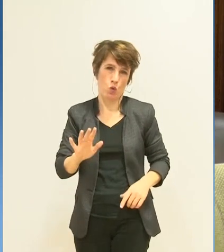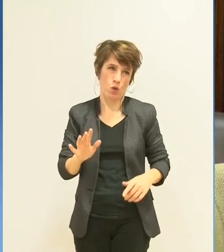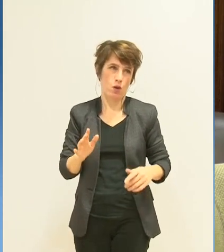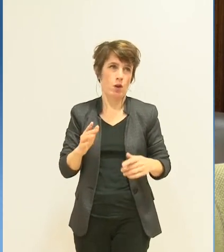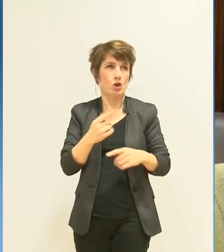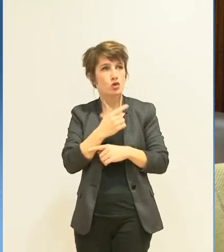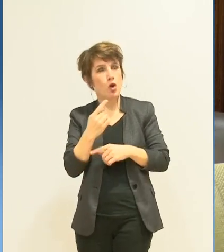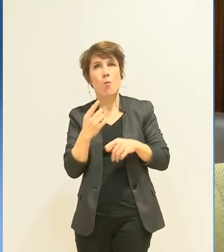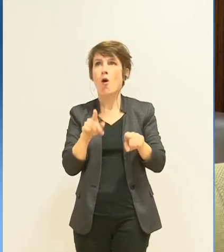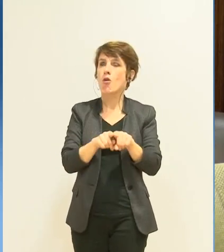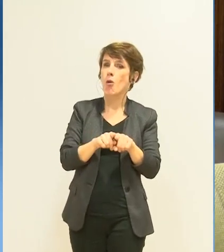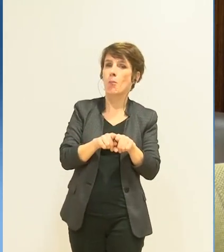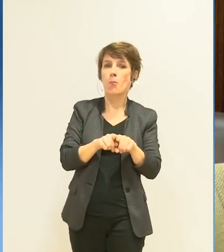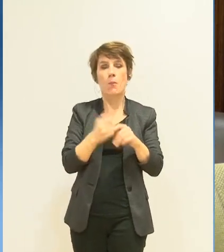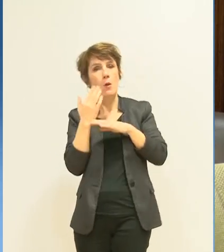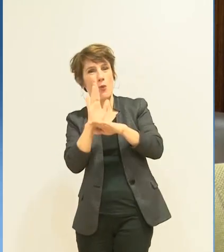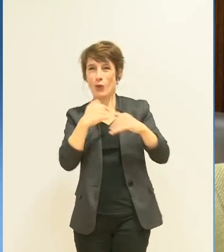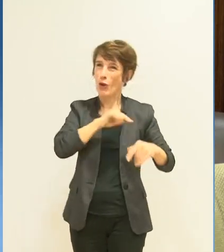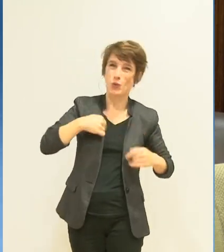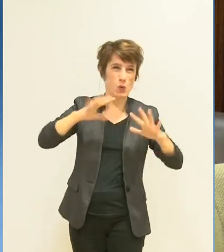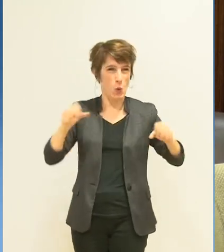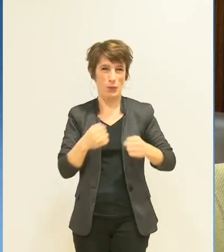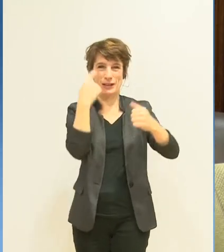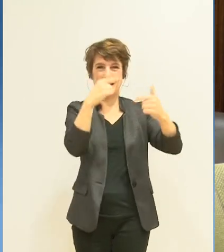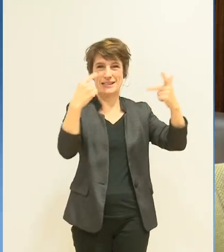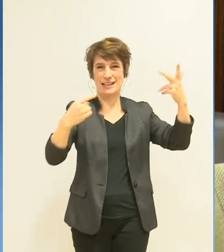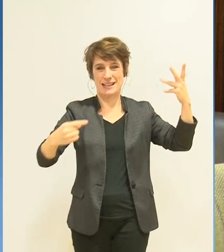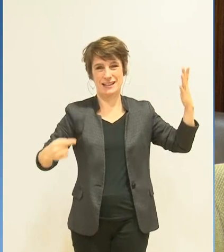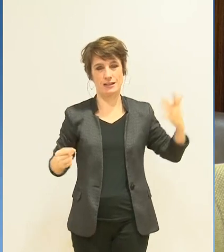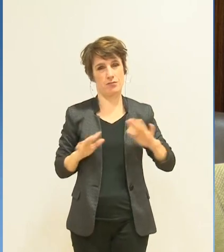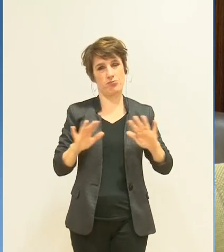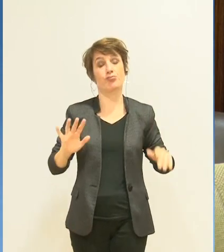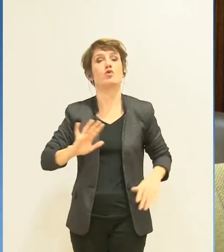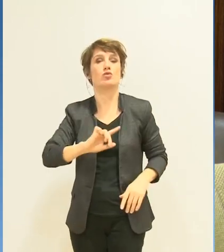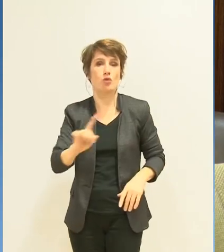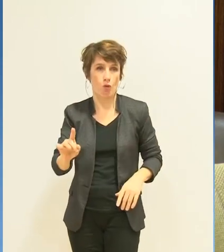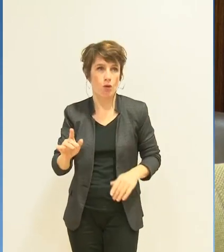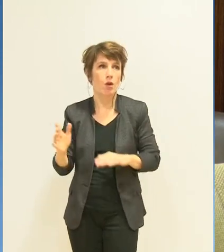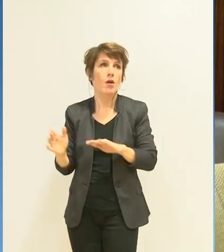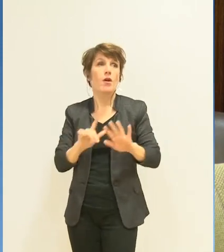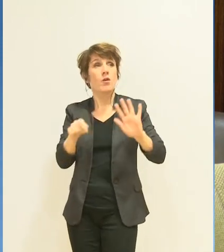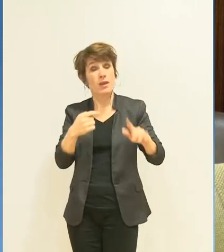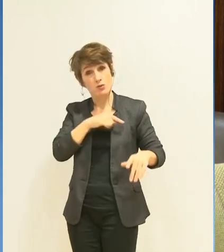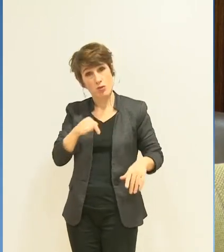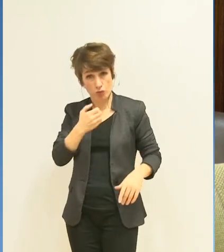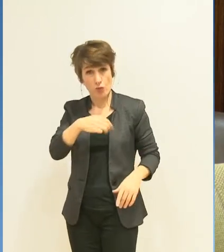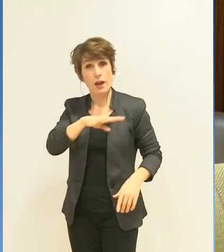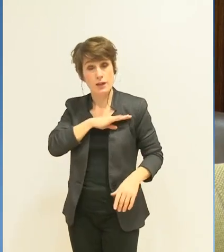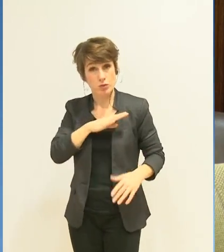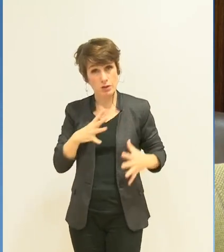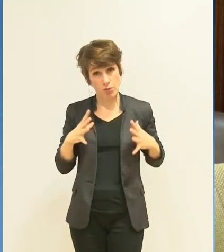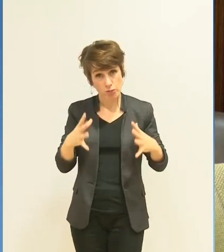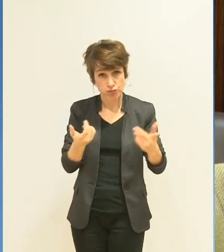couvrant l'ensemble du champ vous de nos compétences bien sûr nous avons la responsabilité à tenir cette grande maison